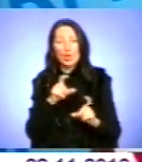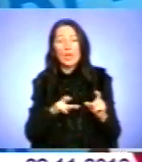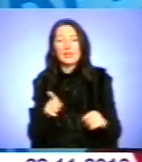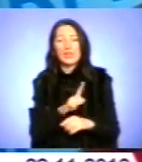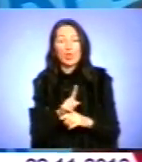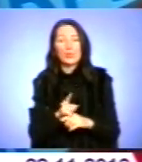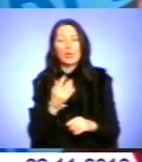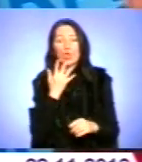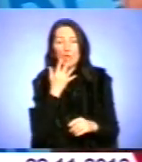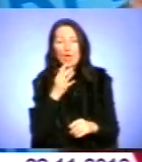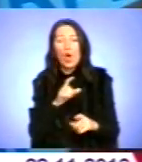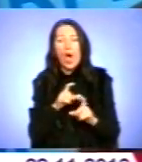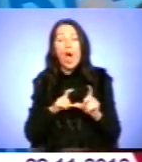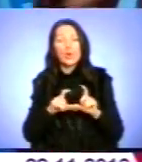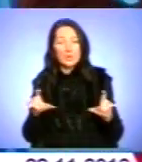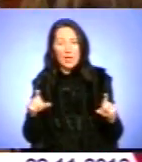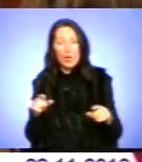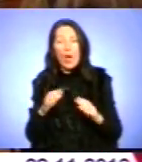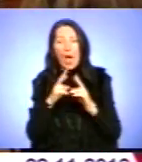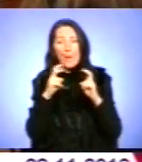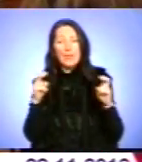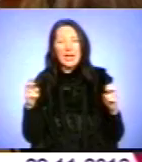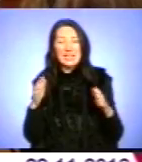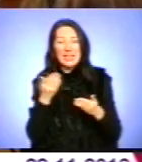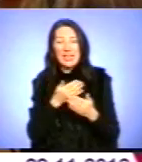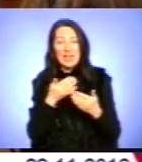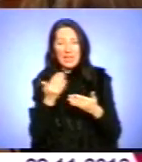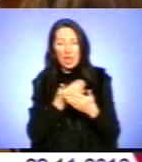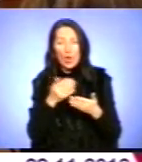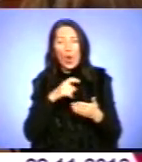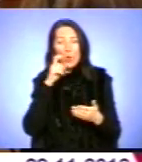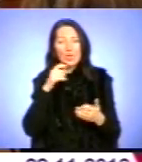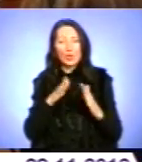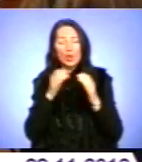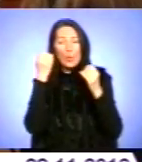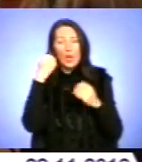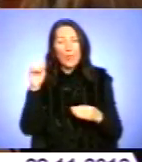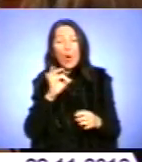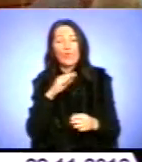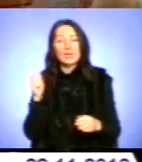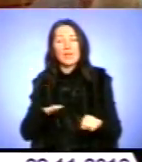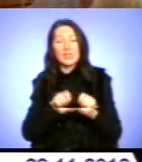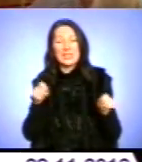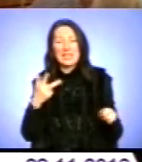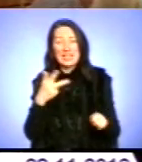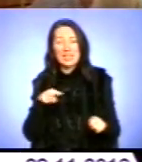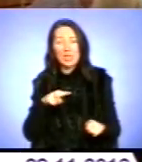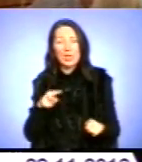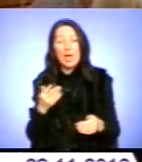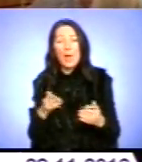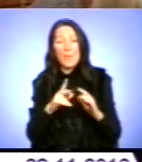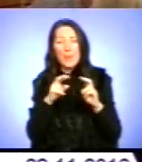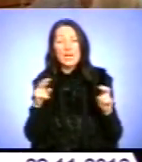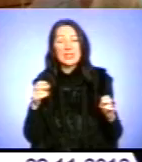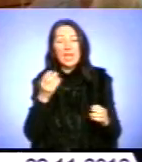педагогічного університету, а також у Палаці кіно Українському домі «Перемога». Офіційне відкриття 30 листопада у Палаці кіно, де